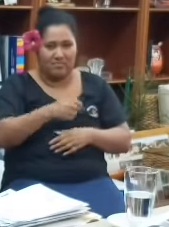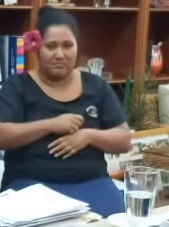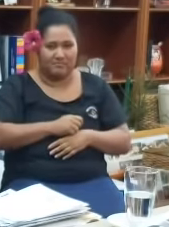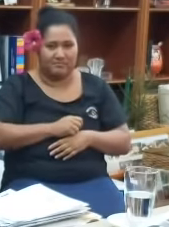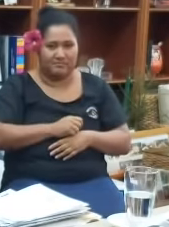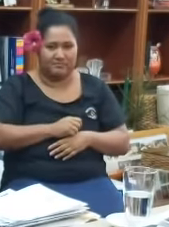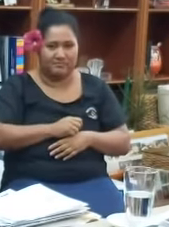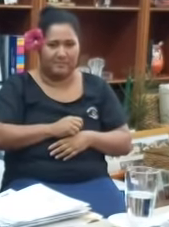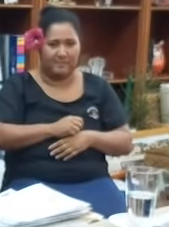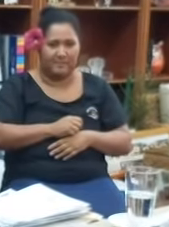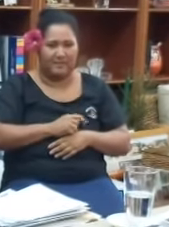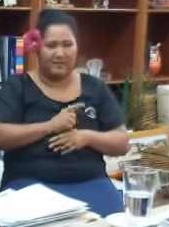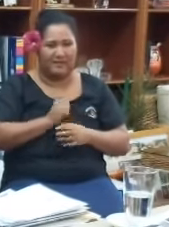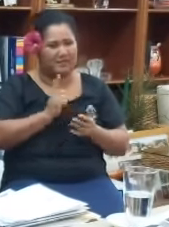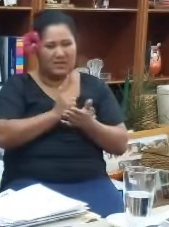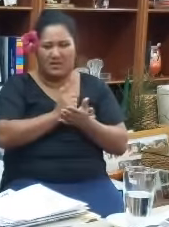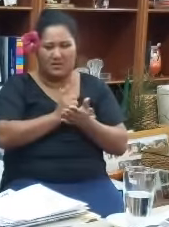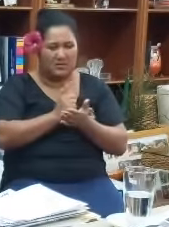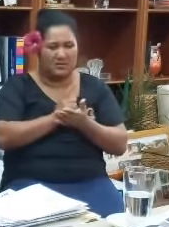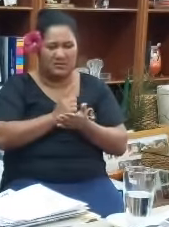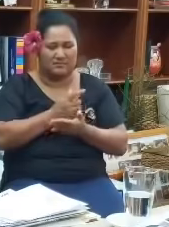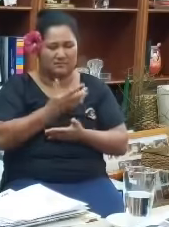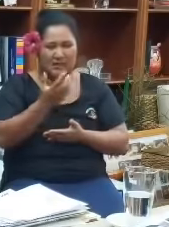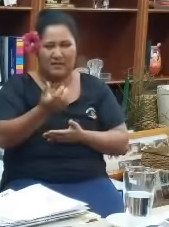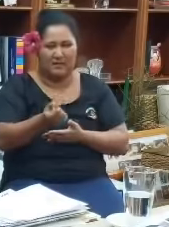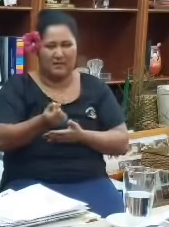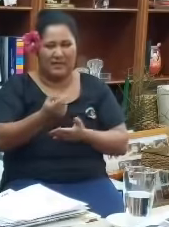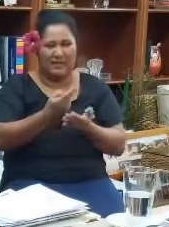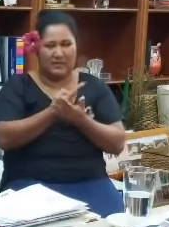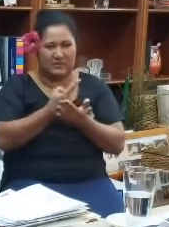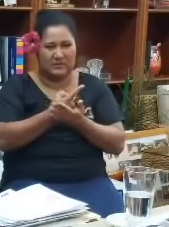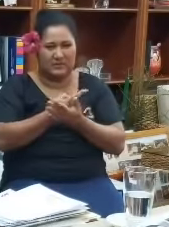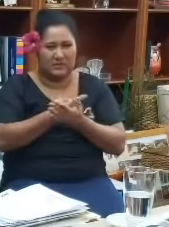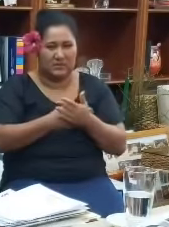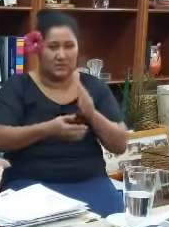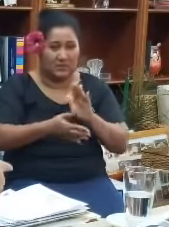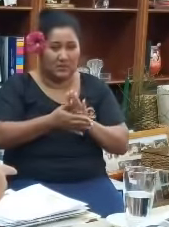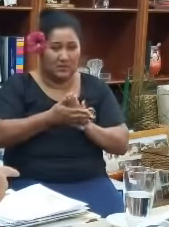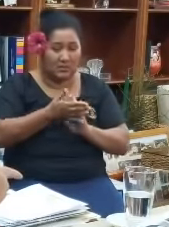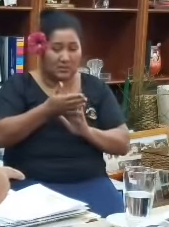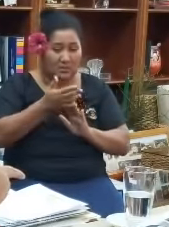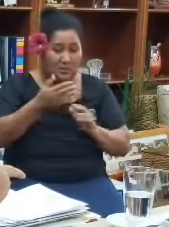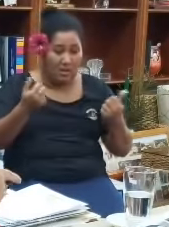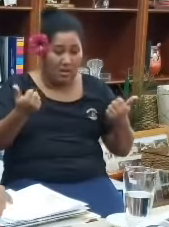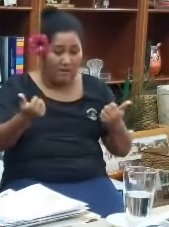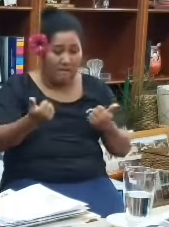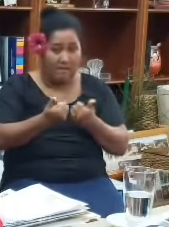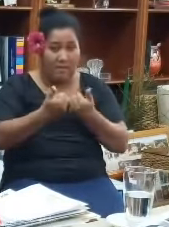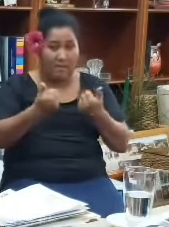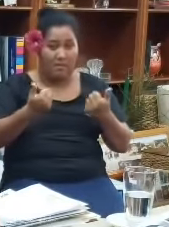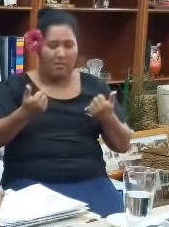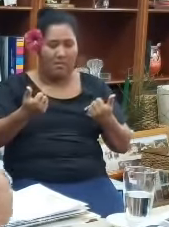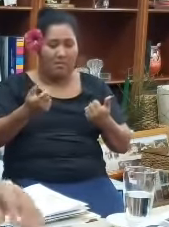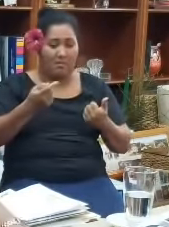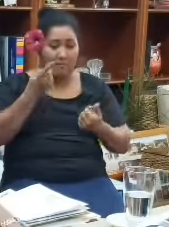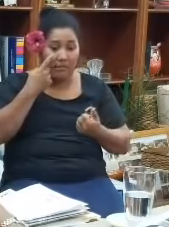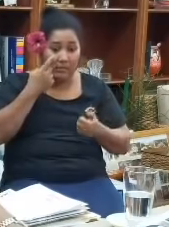Tele amo meo sat cases fa pena. E alua lua la vea e mo wanga e kemi fa msimonga. O kongo le flava